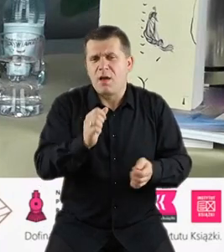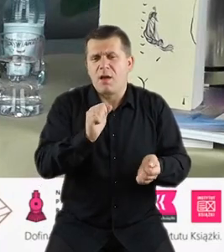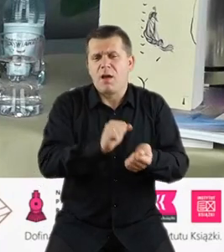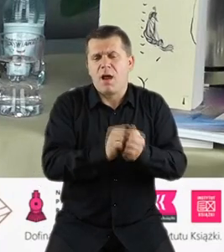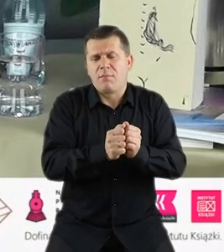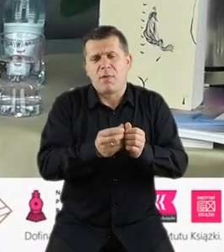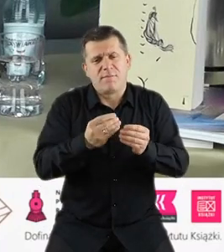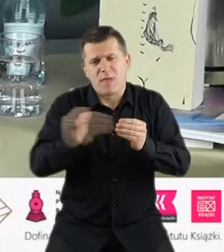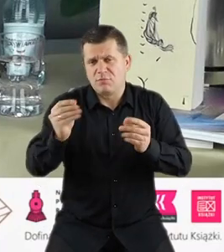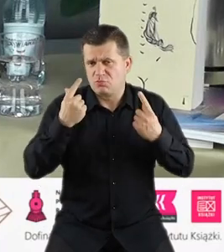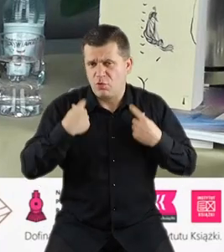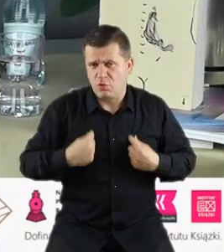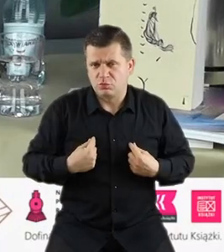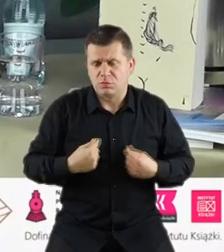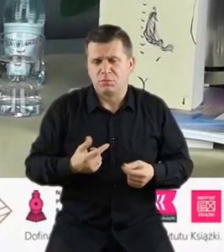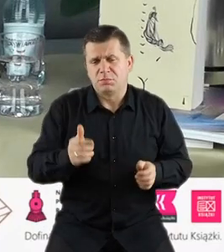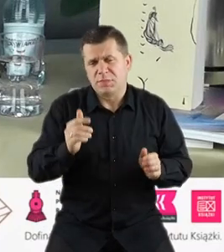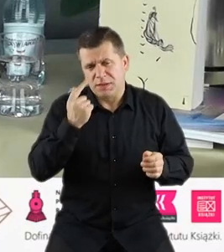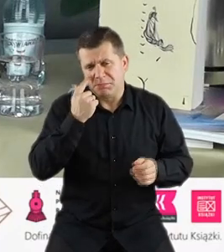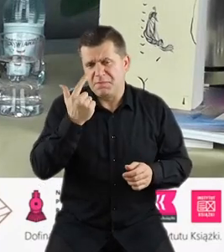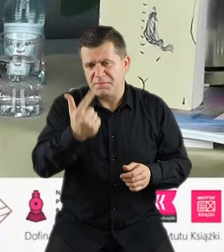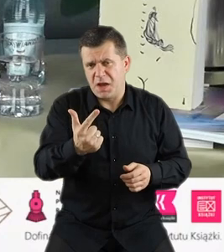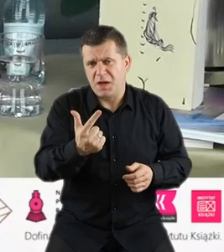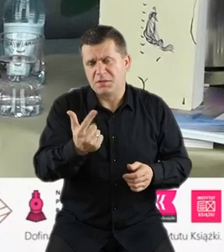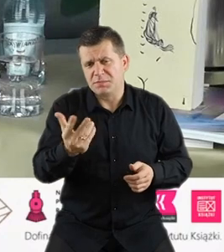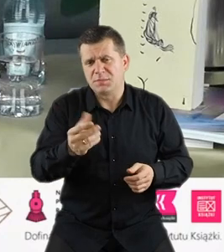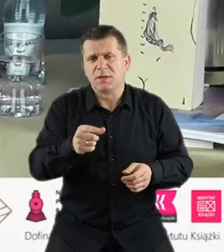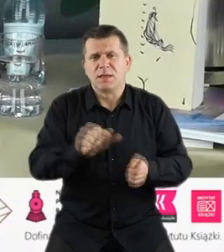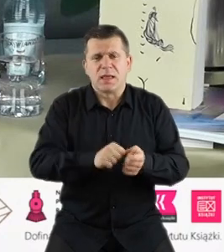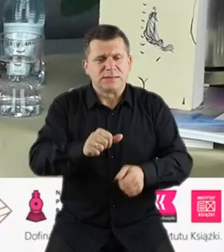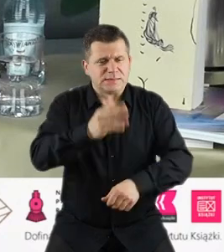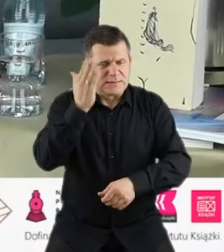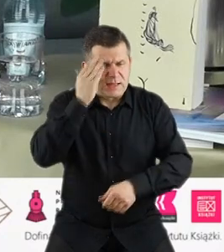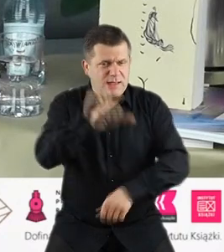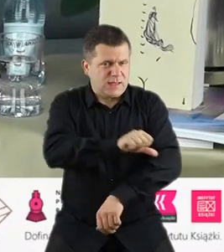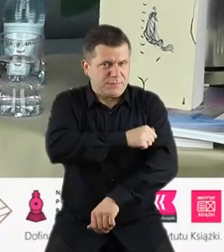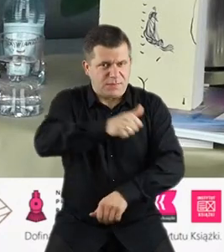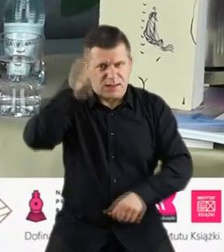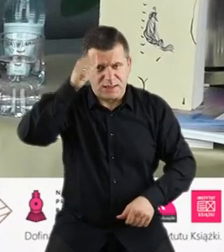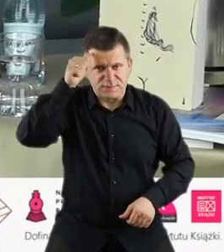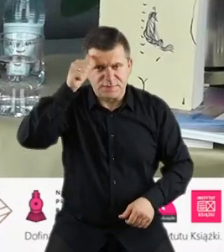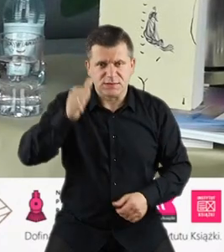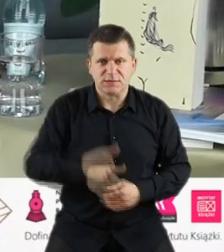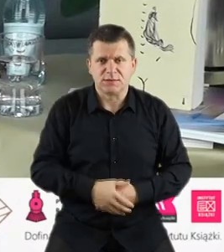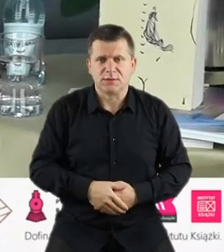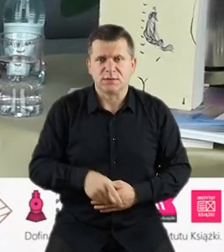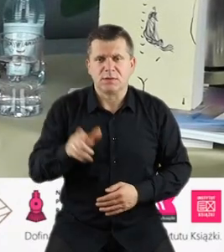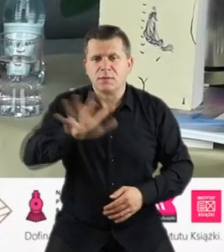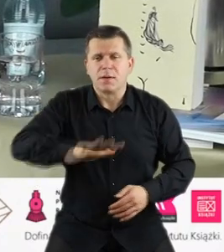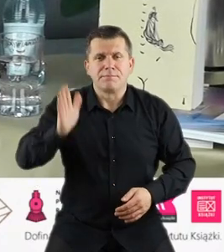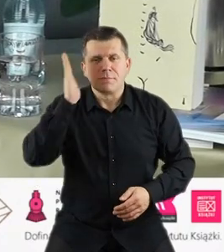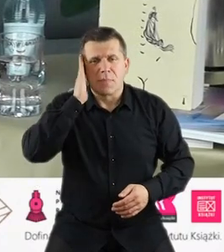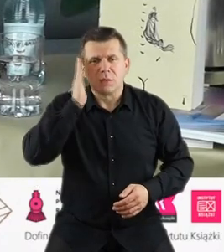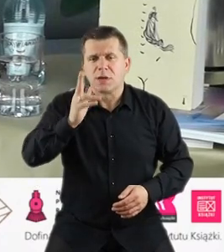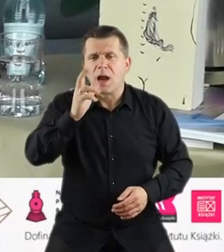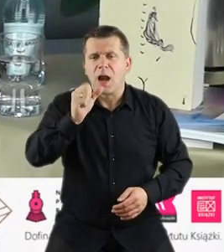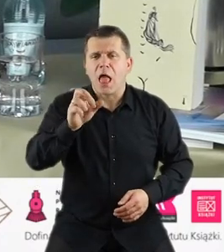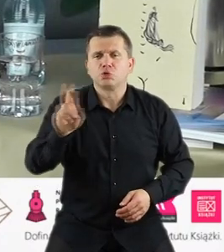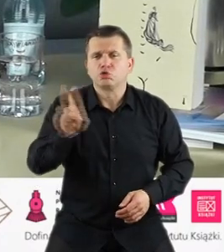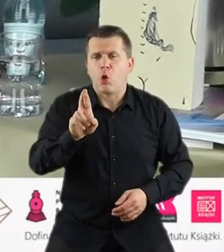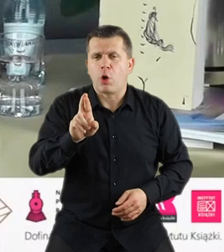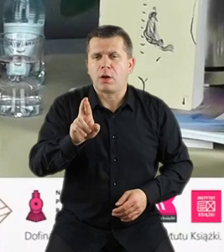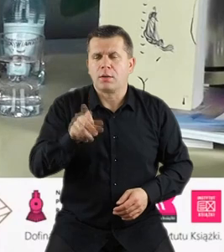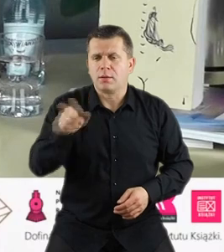mieli pomocników, ale co najmniej dwóch znamy z imienia i z nazwiska, mieszkańców klasztoru. Jeden z nich